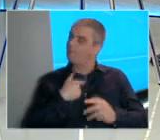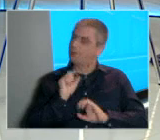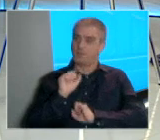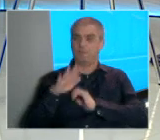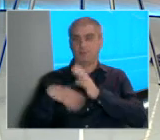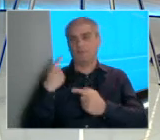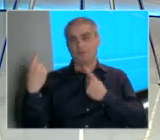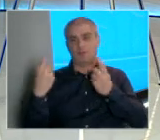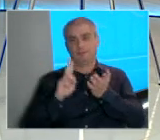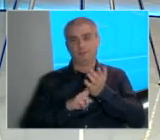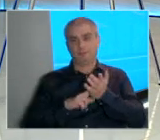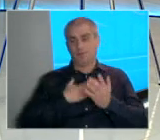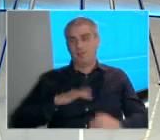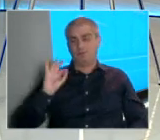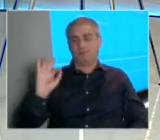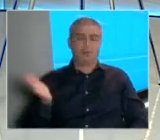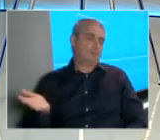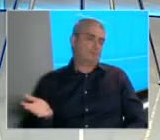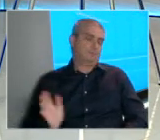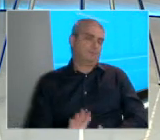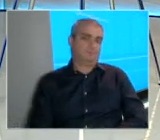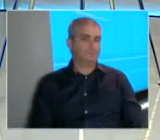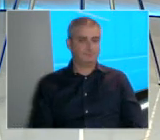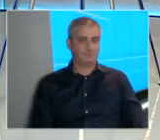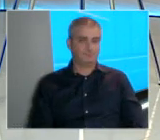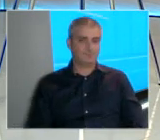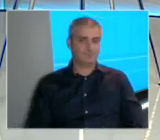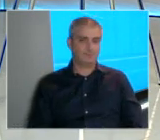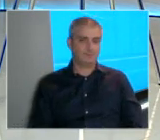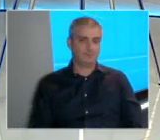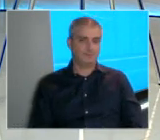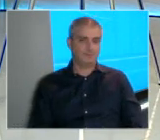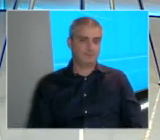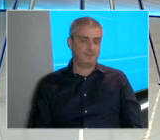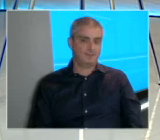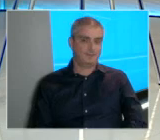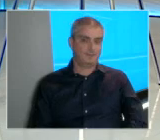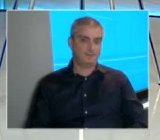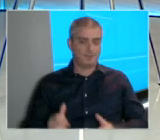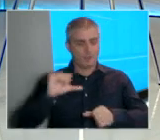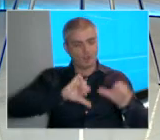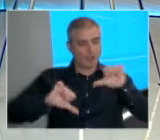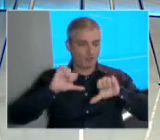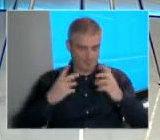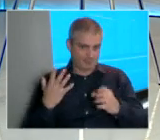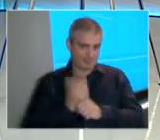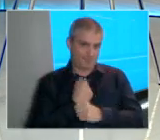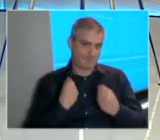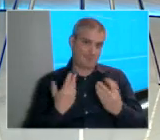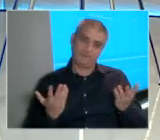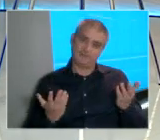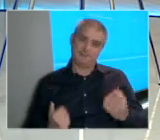אבל כל אחד זכותו לחג שלו. בסדר גמור. בסדר גמור. למרות שקוקטיילים זה מה שעובד